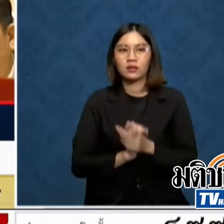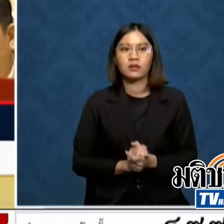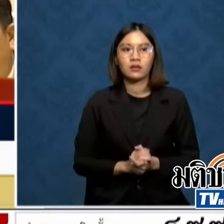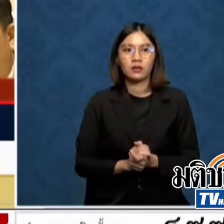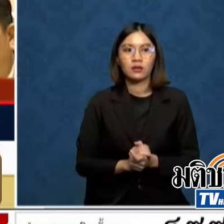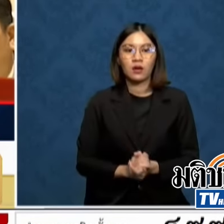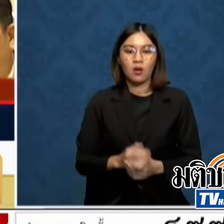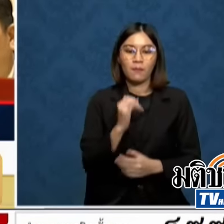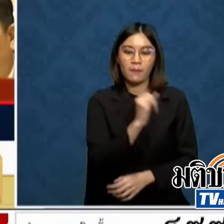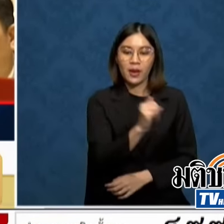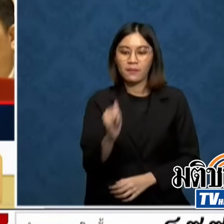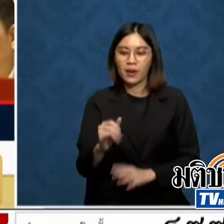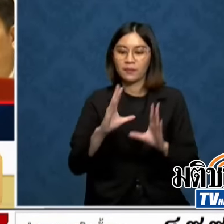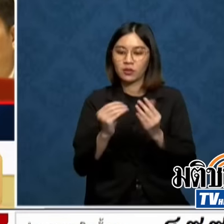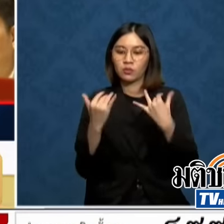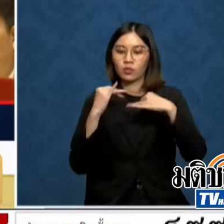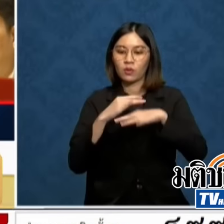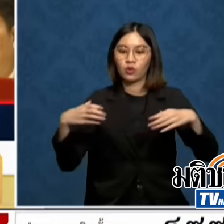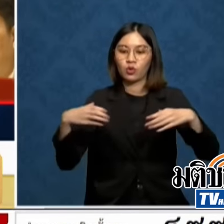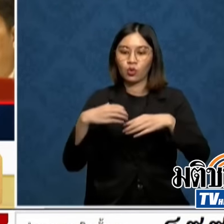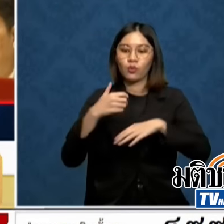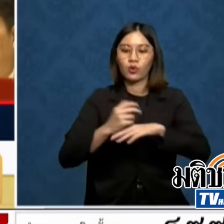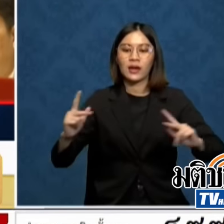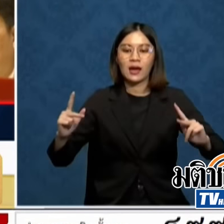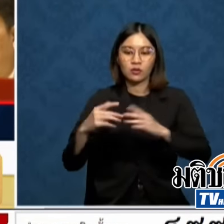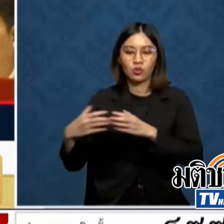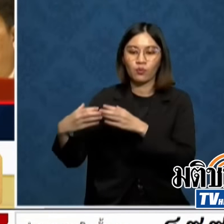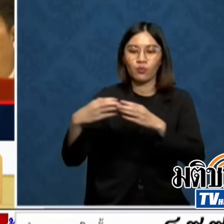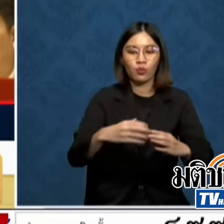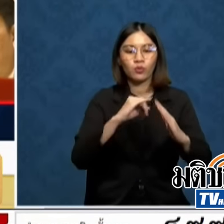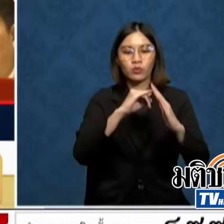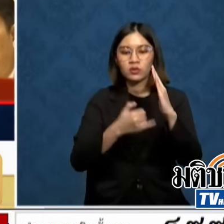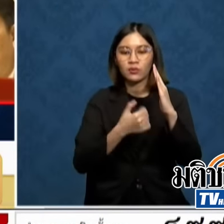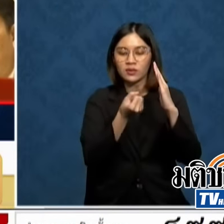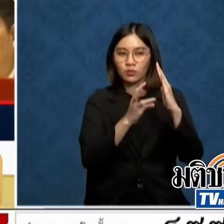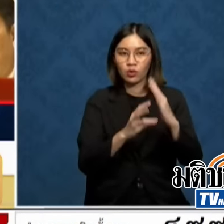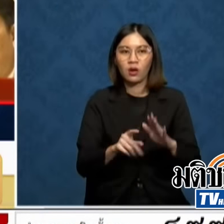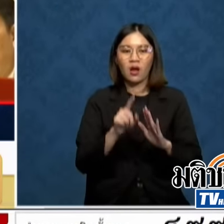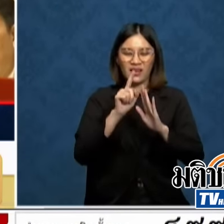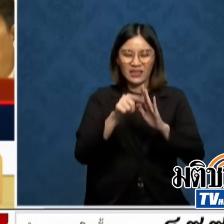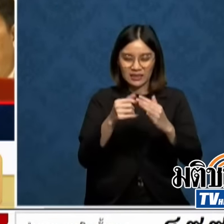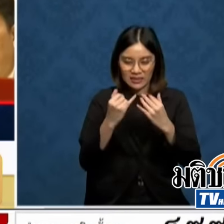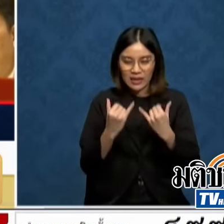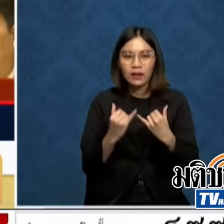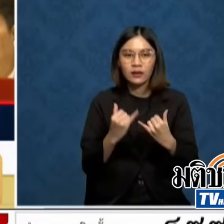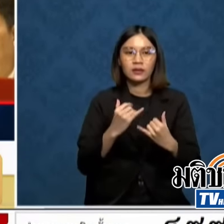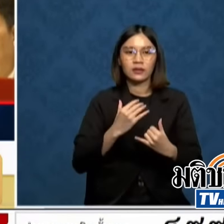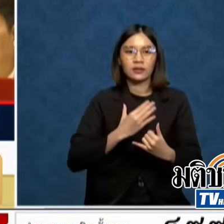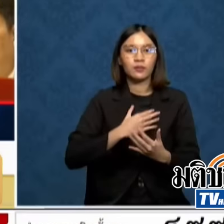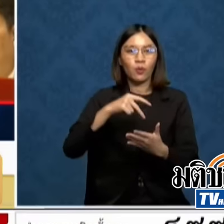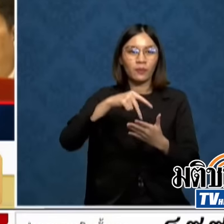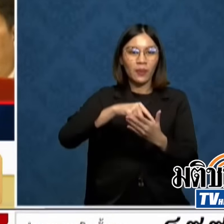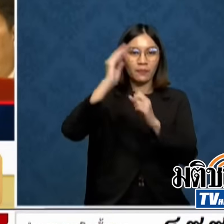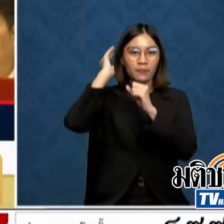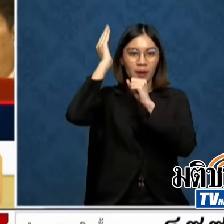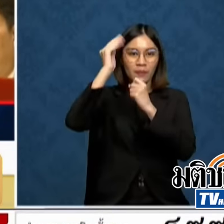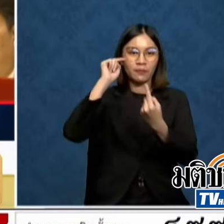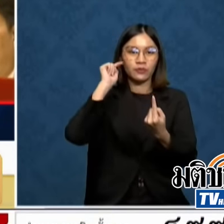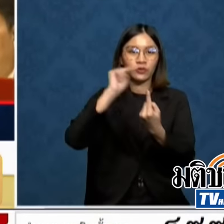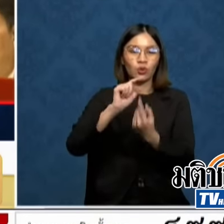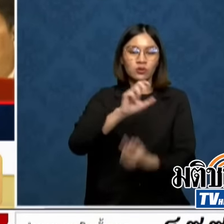ณะที่ผมไปประชุมร่วมกับท่านรัฐมนตรีระบาดอยู่16จังหวัดและในวินาทีนี้ที่ผมกำลังนำเสนอต่อส